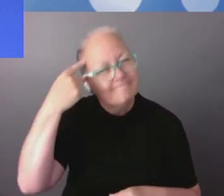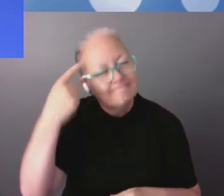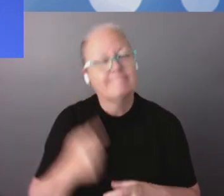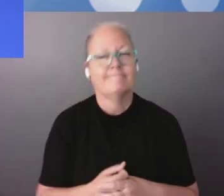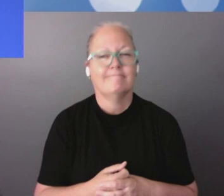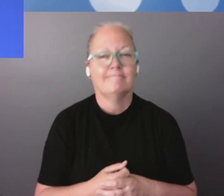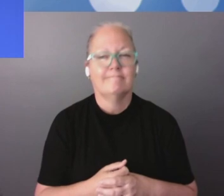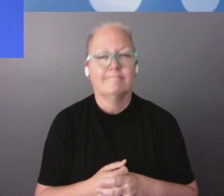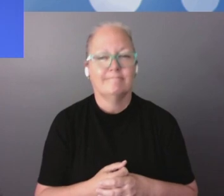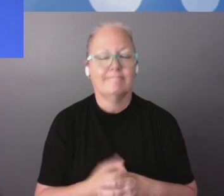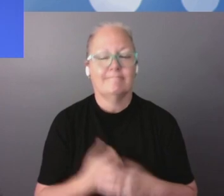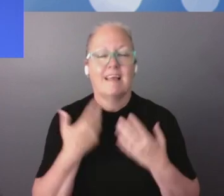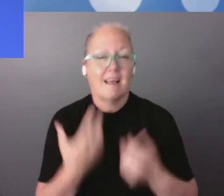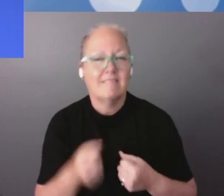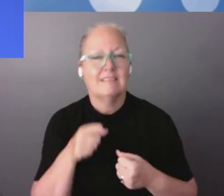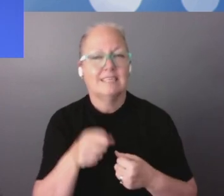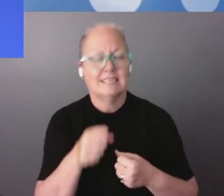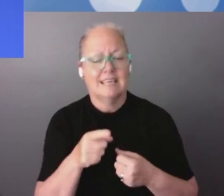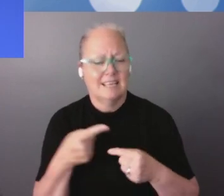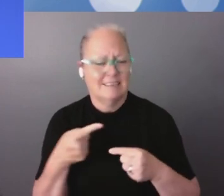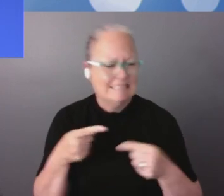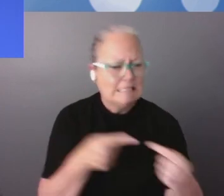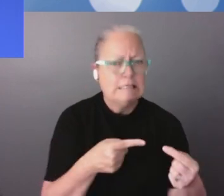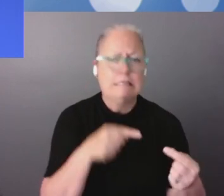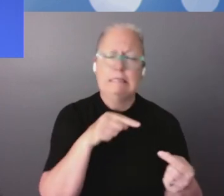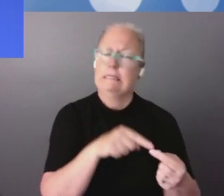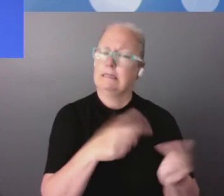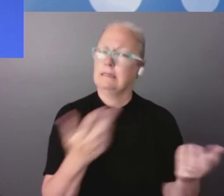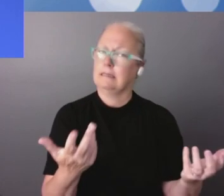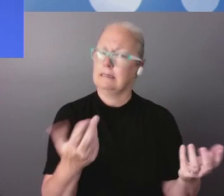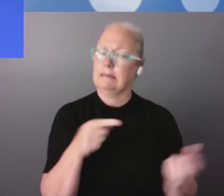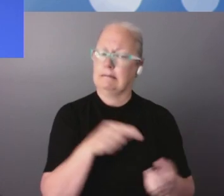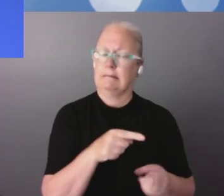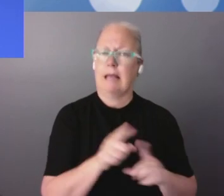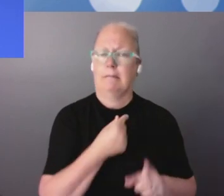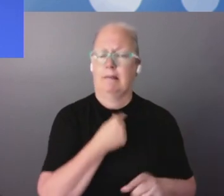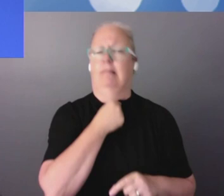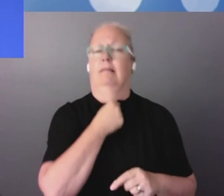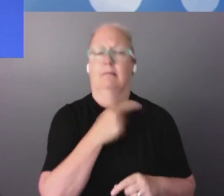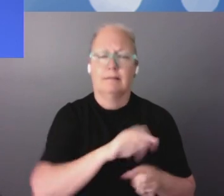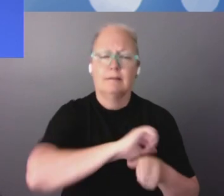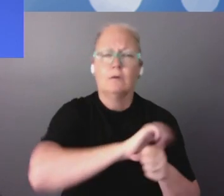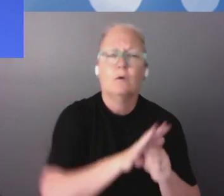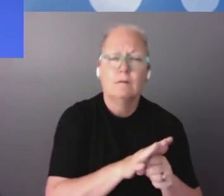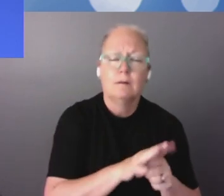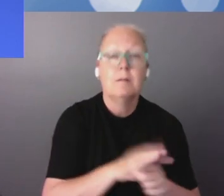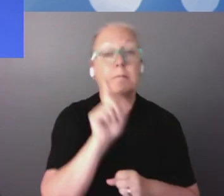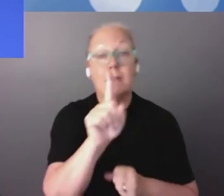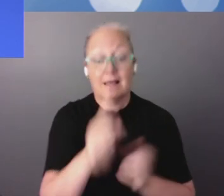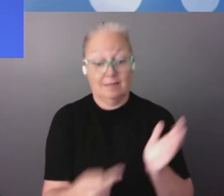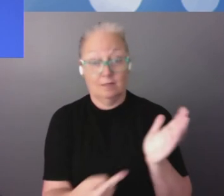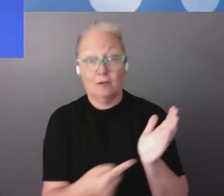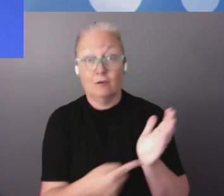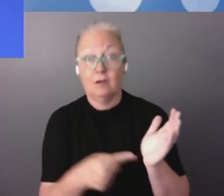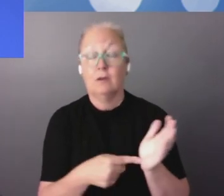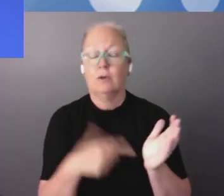的医疗方面，比方说我们的假条、我们的药单都可以用网络形式来推动，尤其